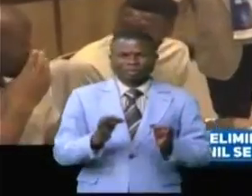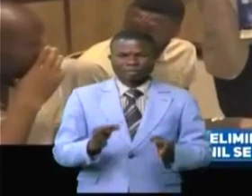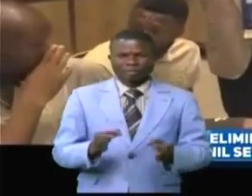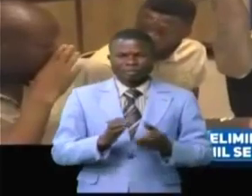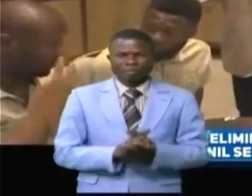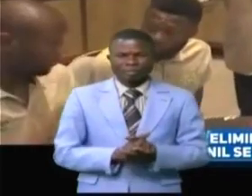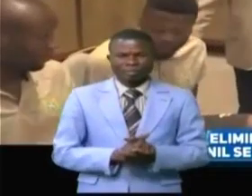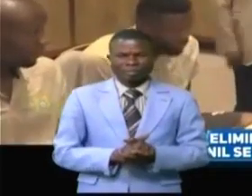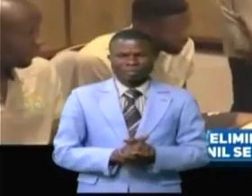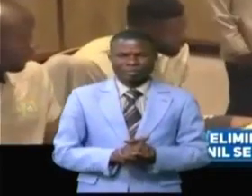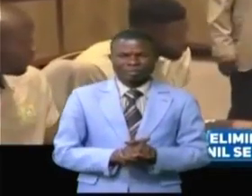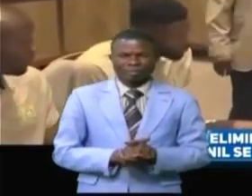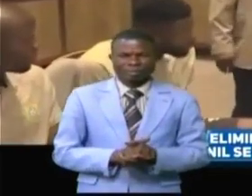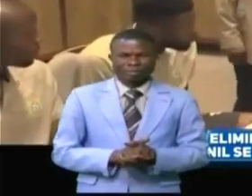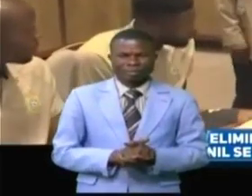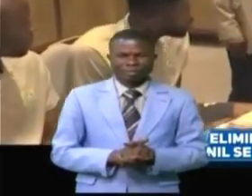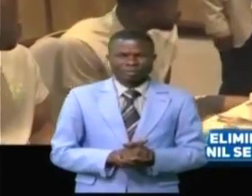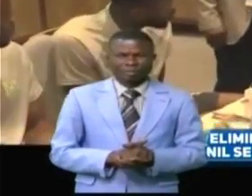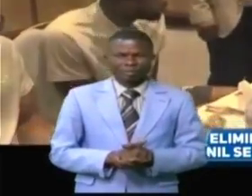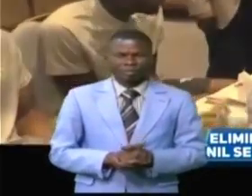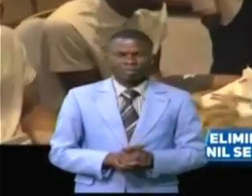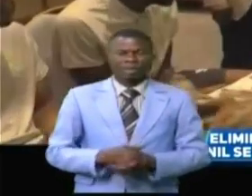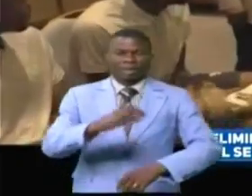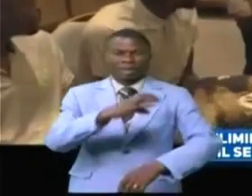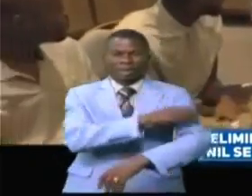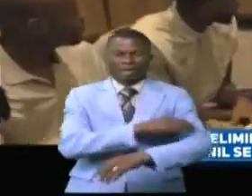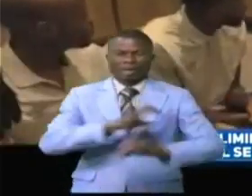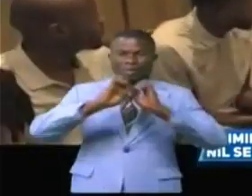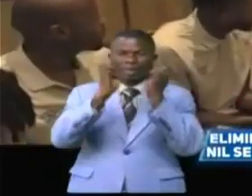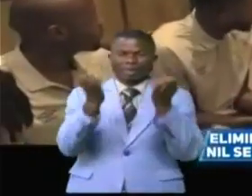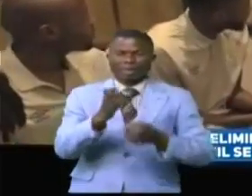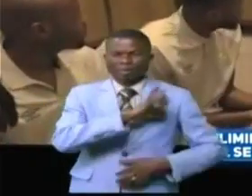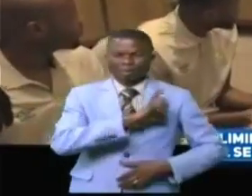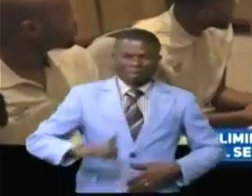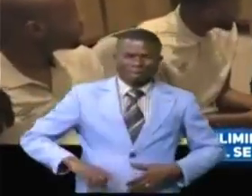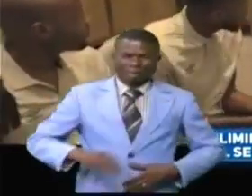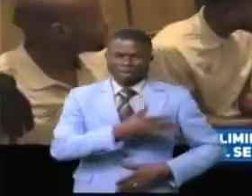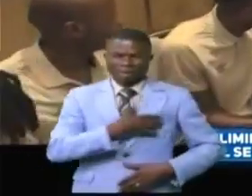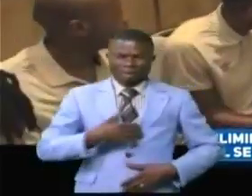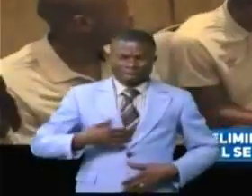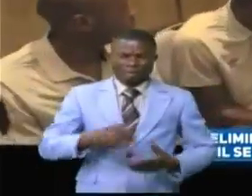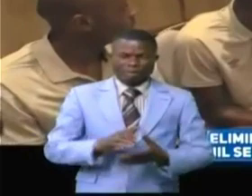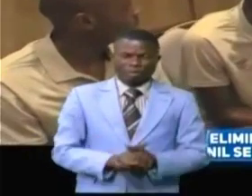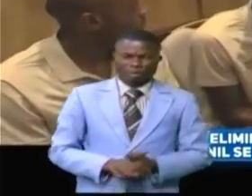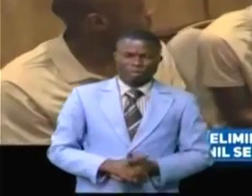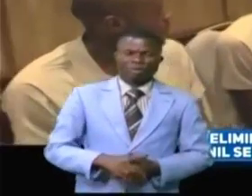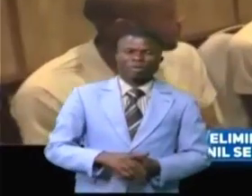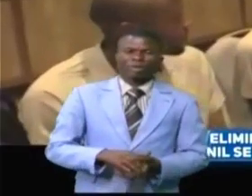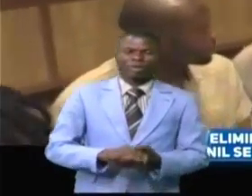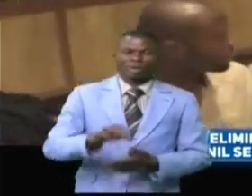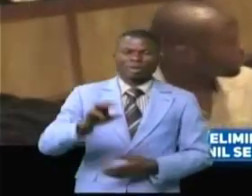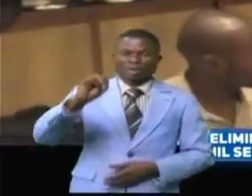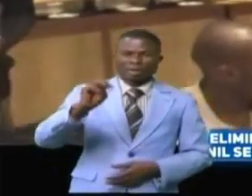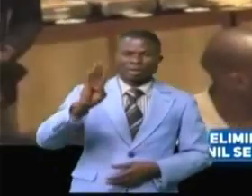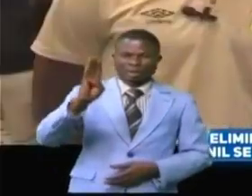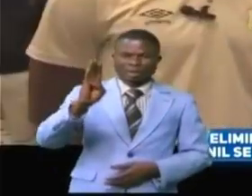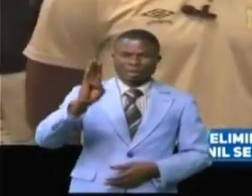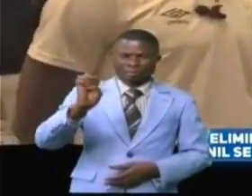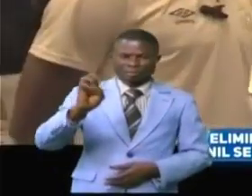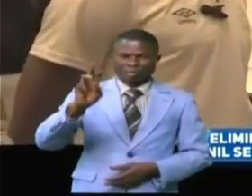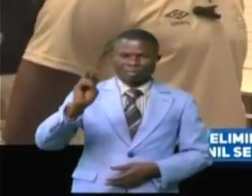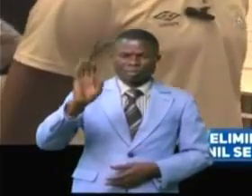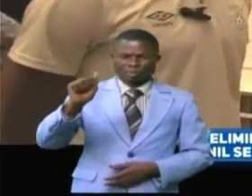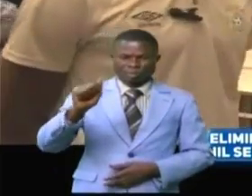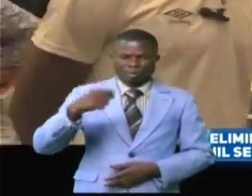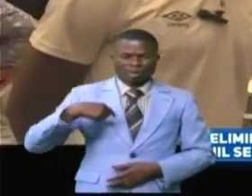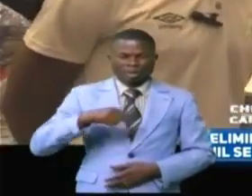Au nom de l'équipe, le capitaine Chancel Mbemba s'est dit satisfait et a promis la qualification. On est très content, on est